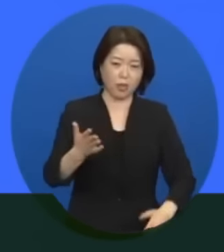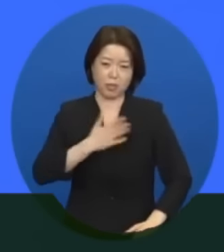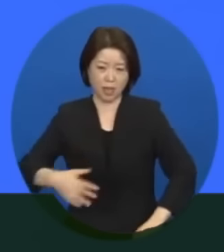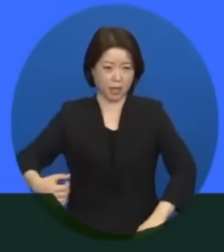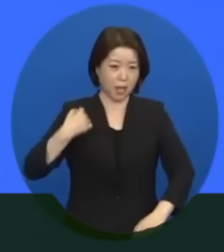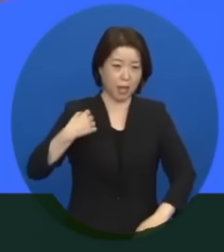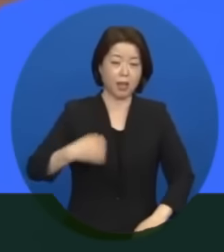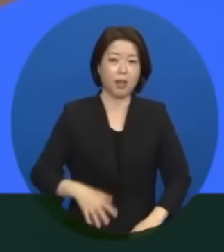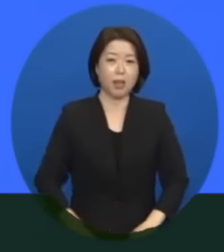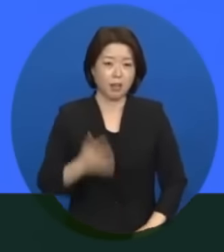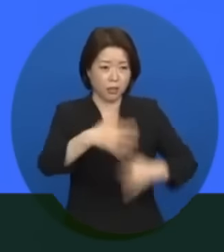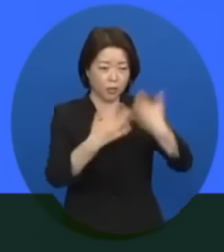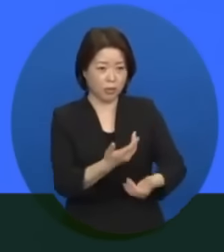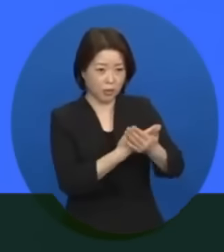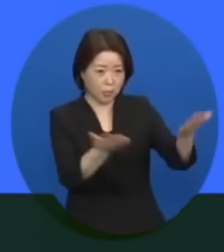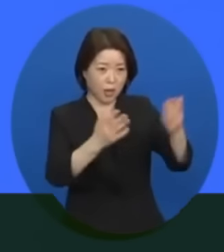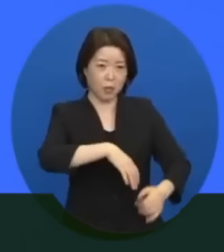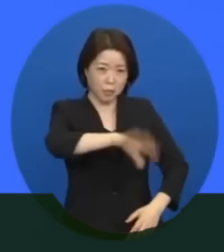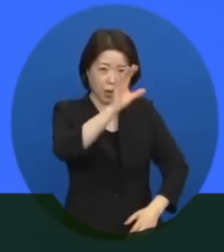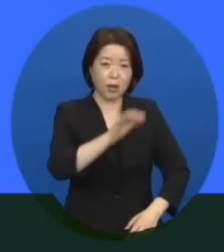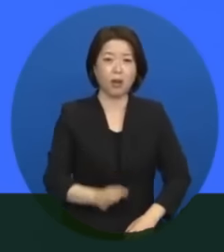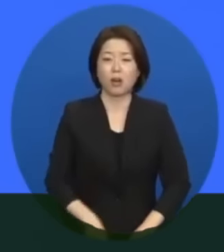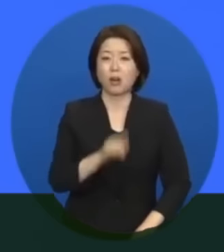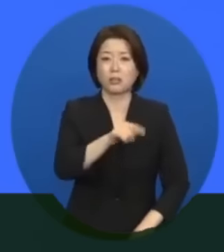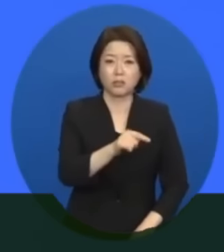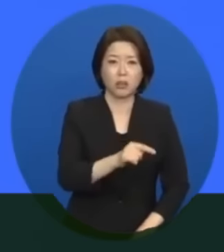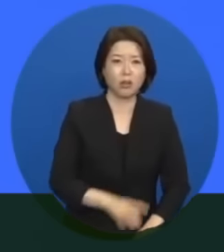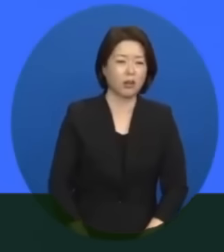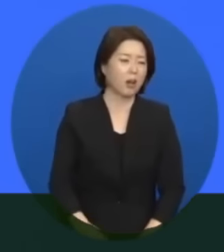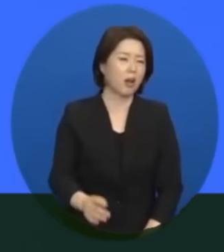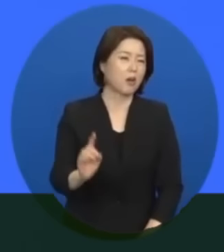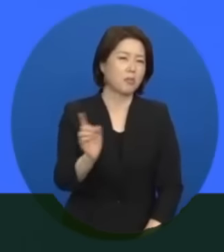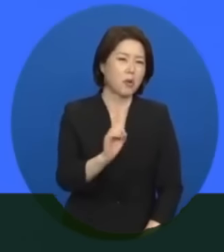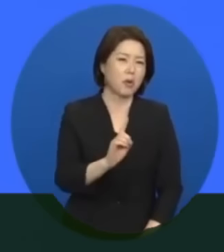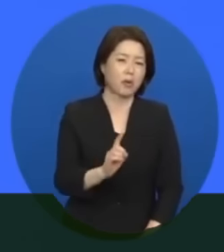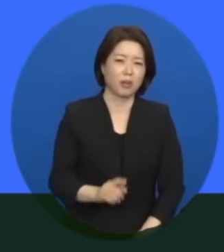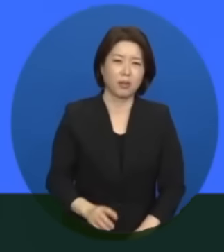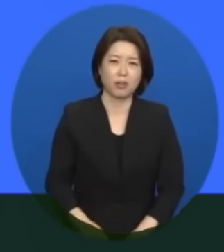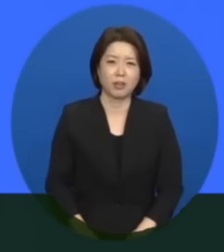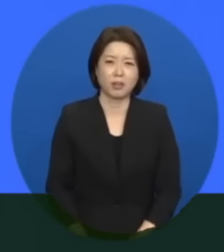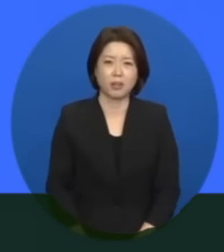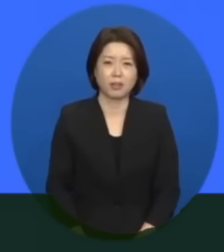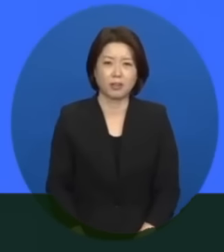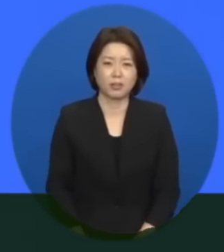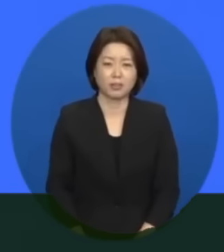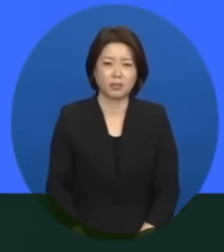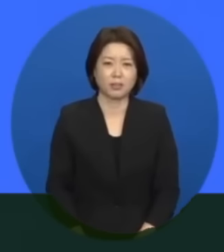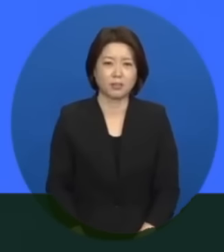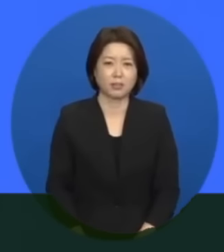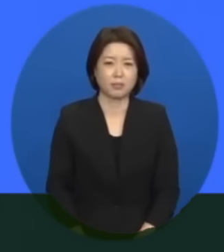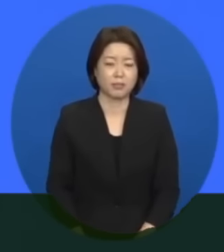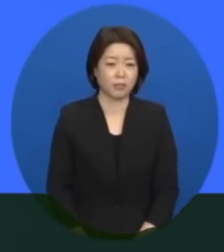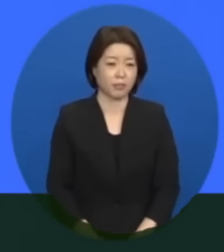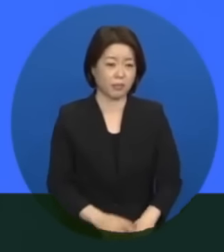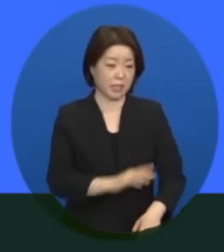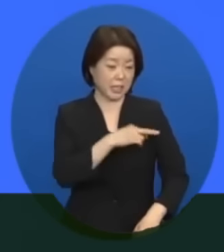식으로 혹은 그것을 영상을 드린다 올린다거나 여러분 그것은 거의 이단이